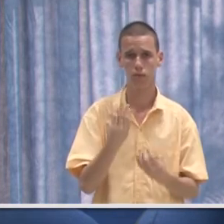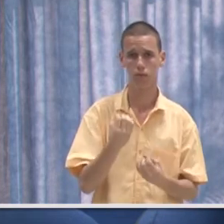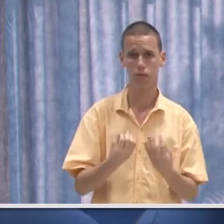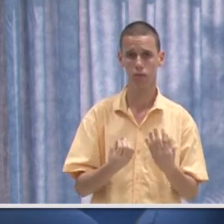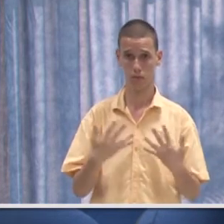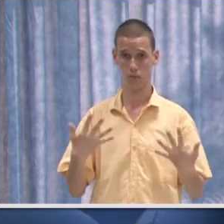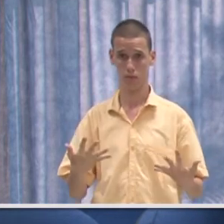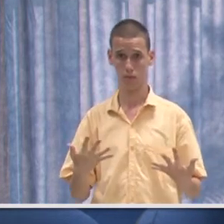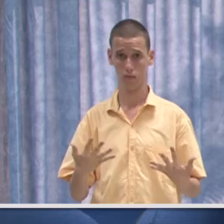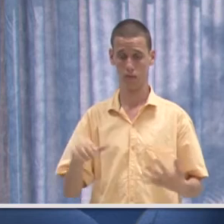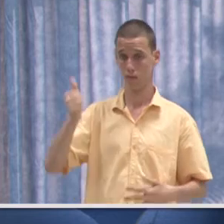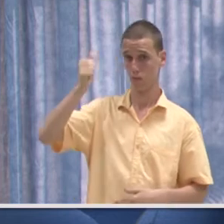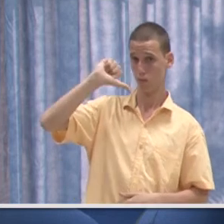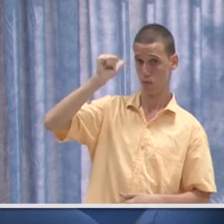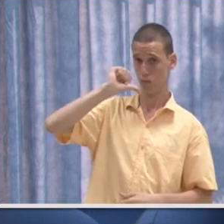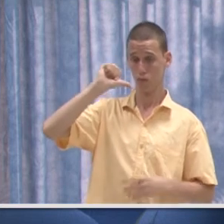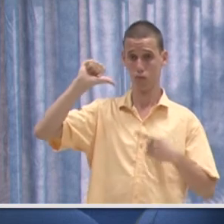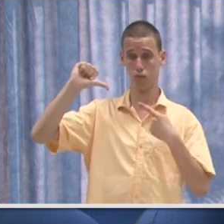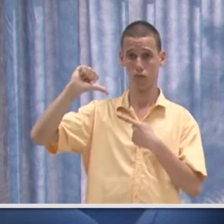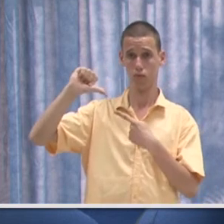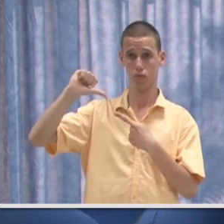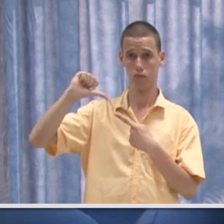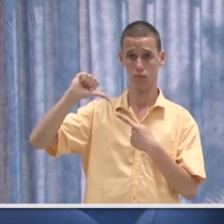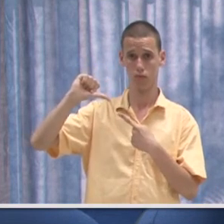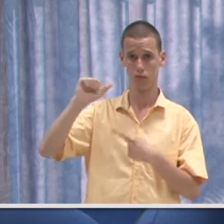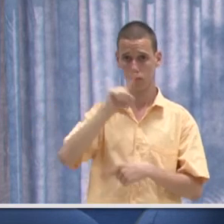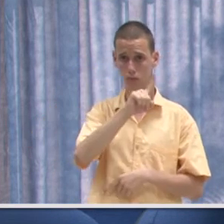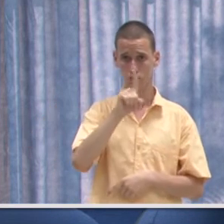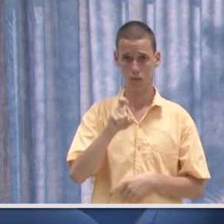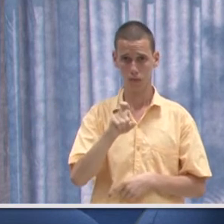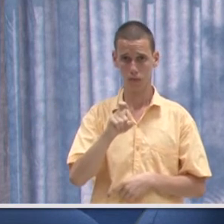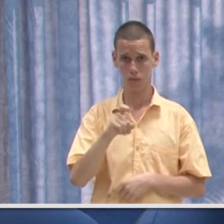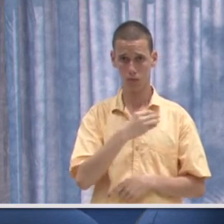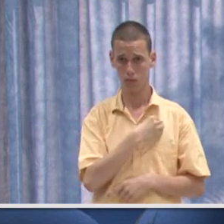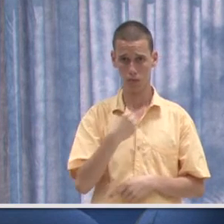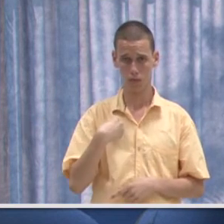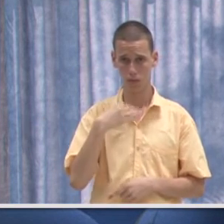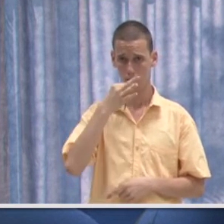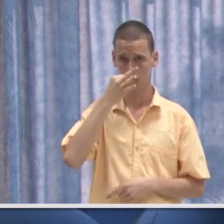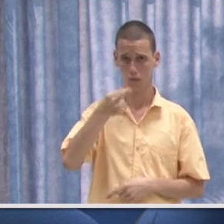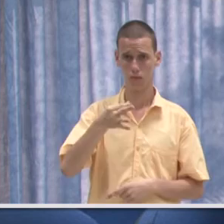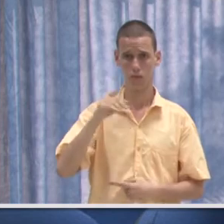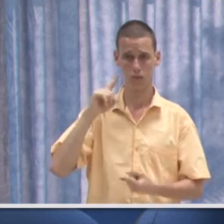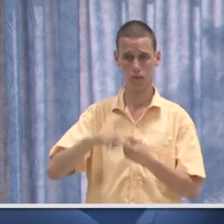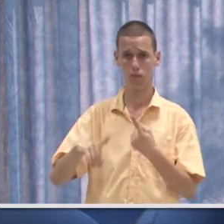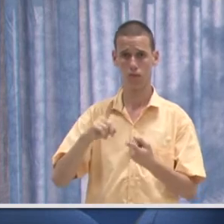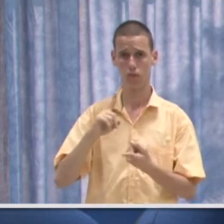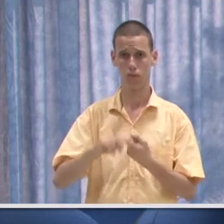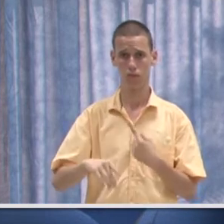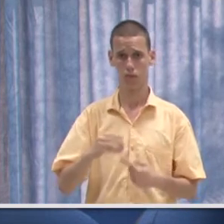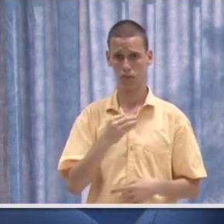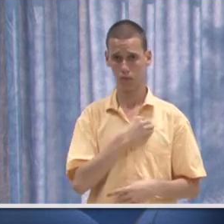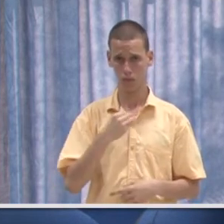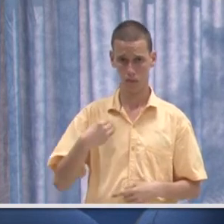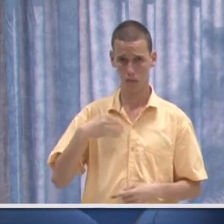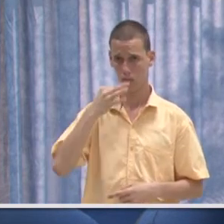dit peut-être ce par courage bonne la tisane qui pas grave prescrit par bonne professionnel. Donc on est Madagascar,